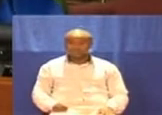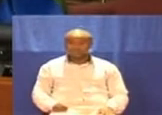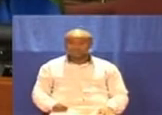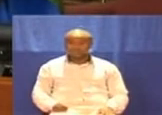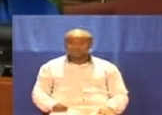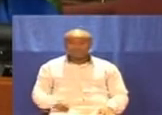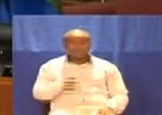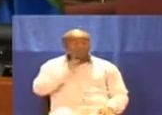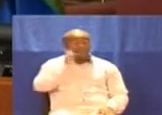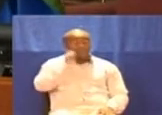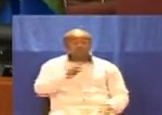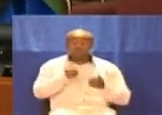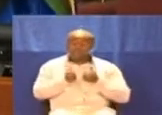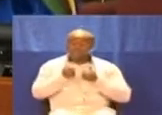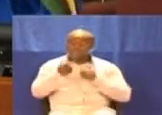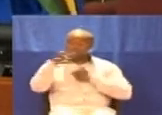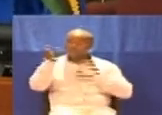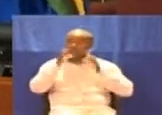ataondoka tu vizuri.